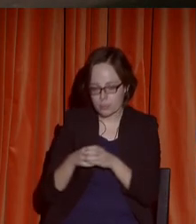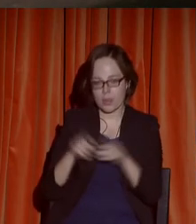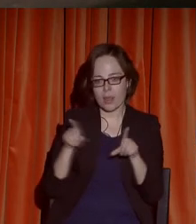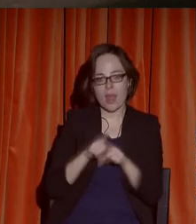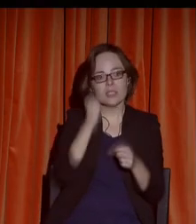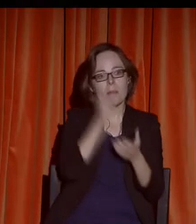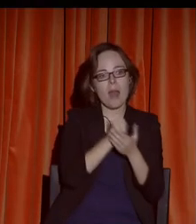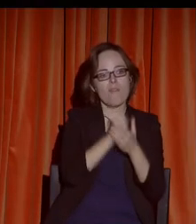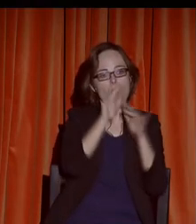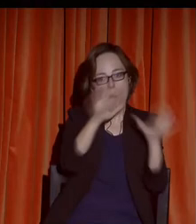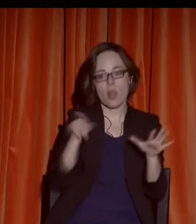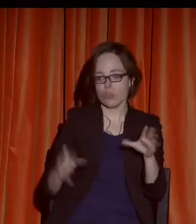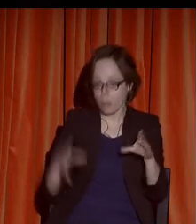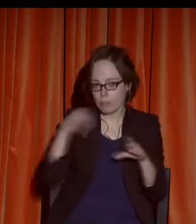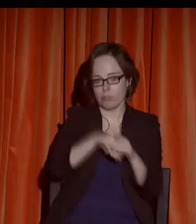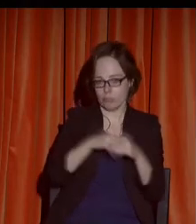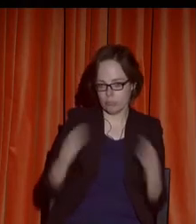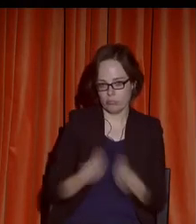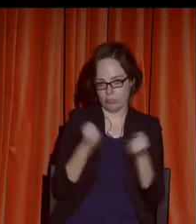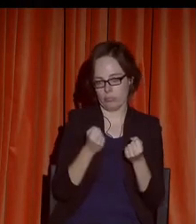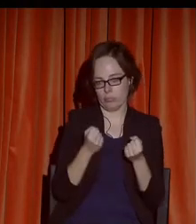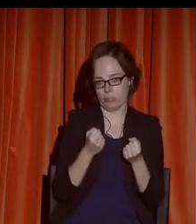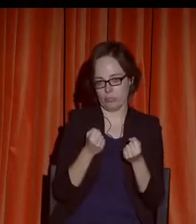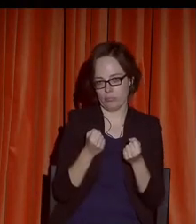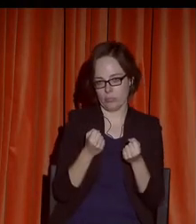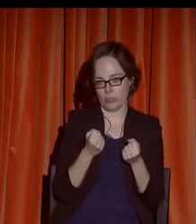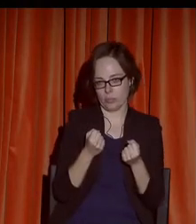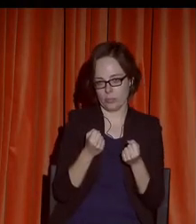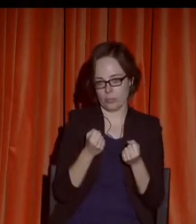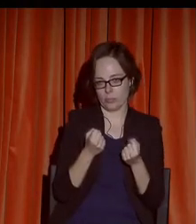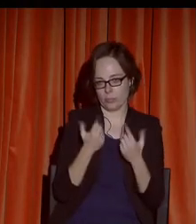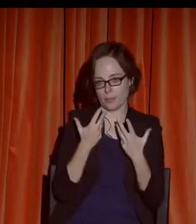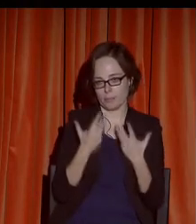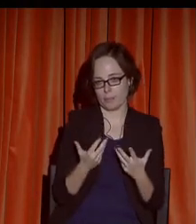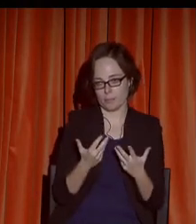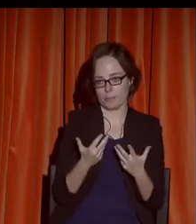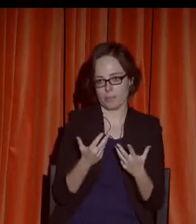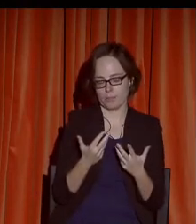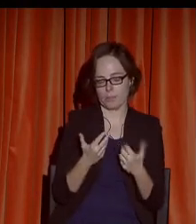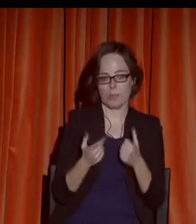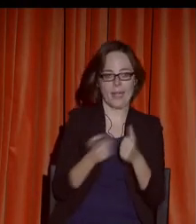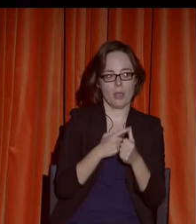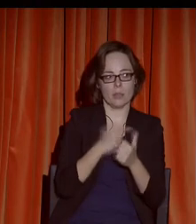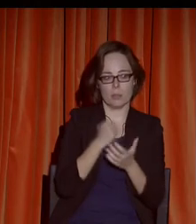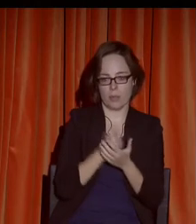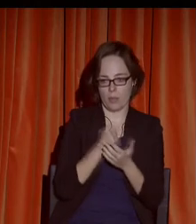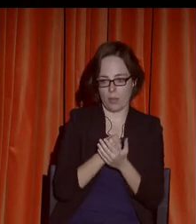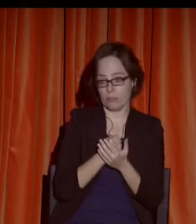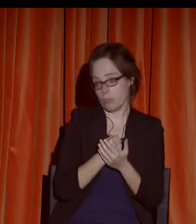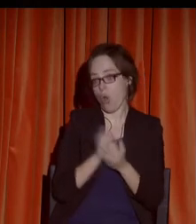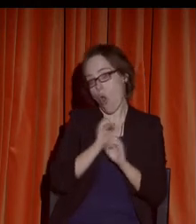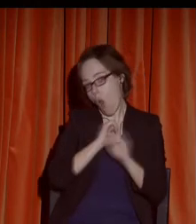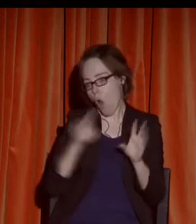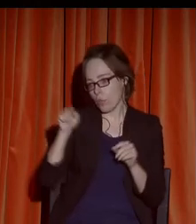sprawy publiczne. I takie jest przeświadczenie, że po pierwsze oczywiście do was